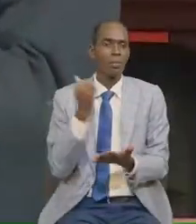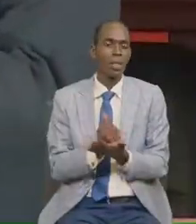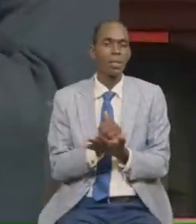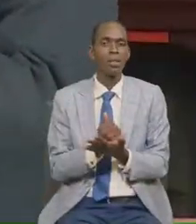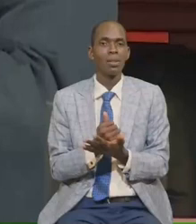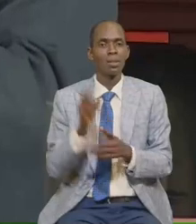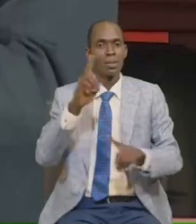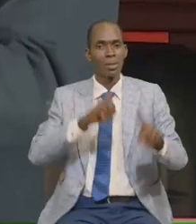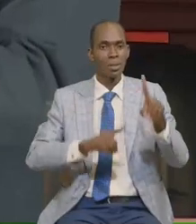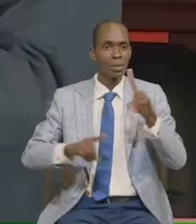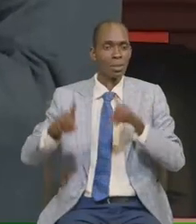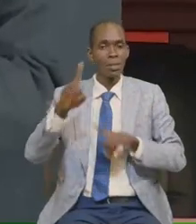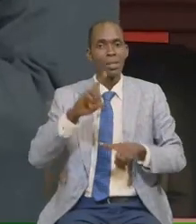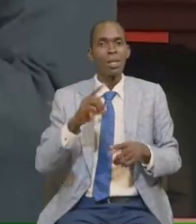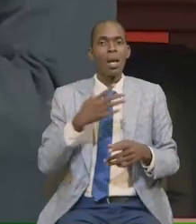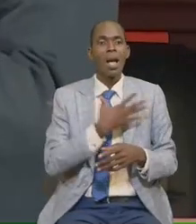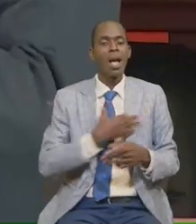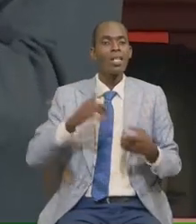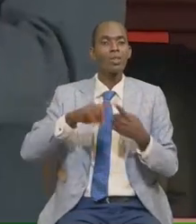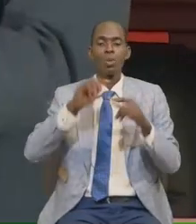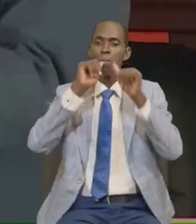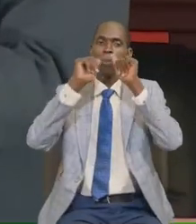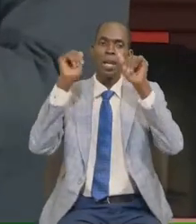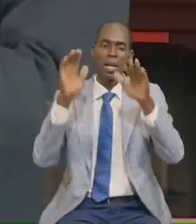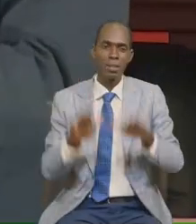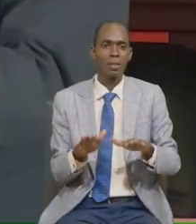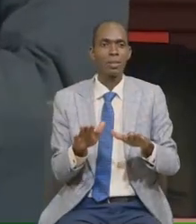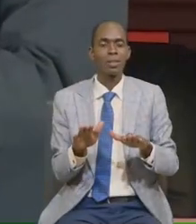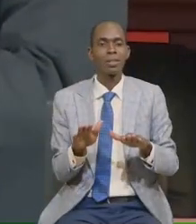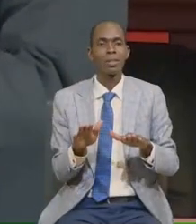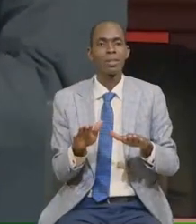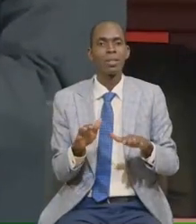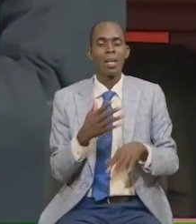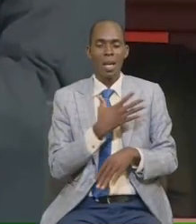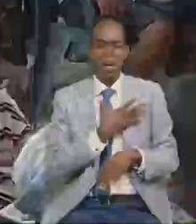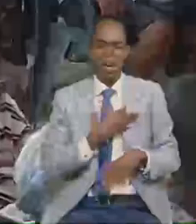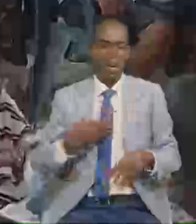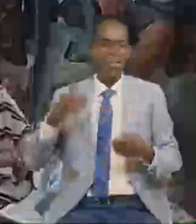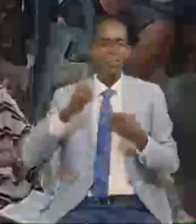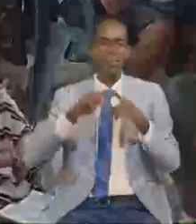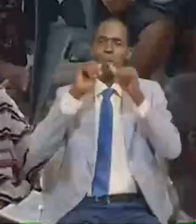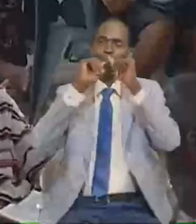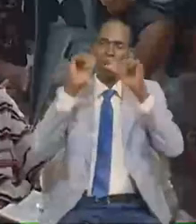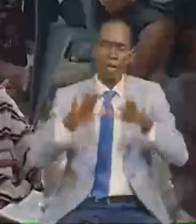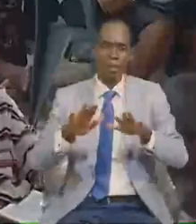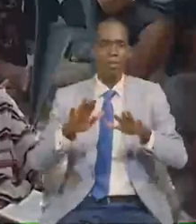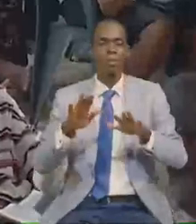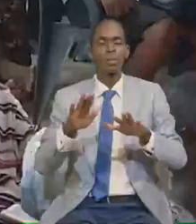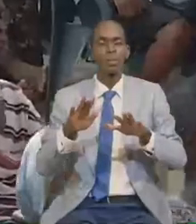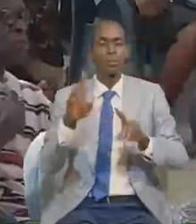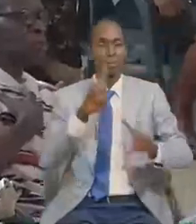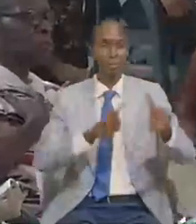relis le pour bénir et pour bénir répètes pour le travail